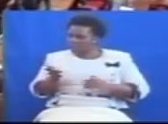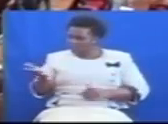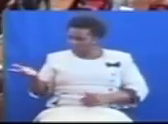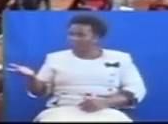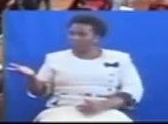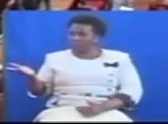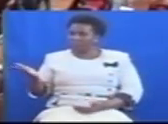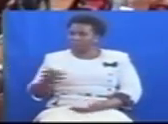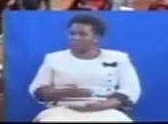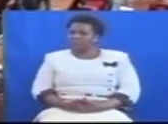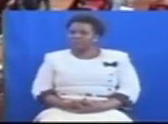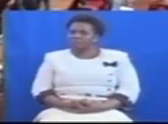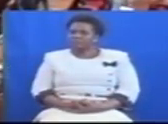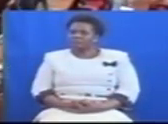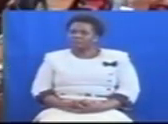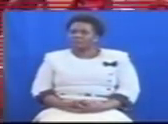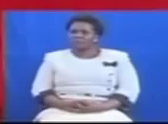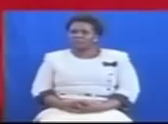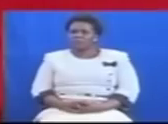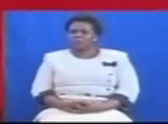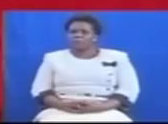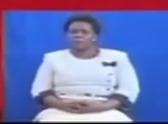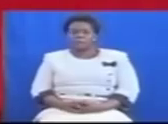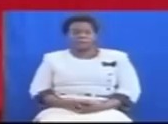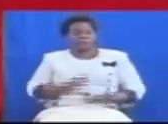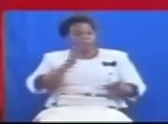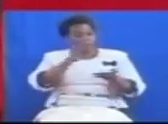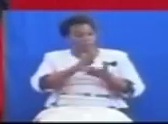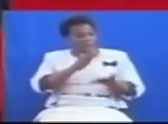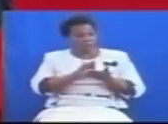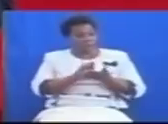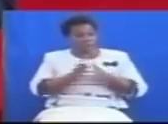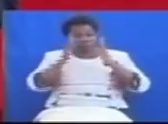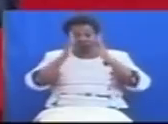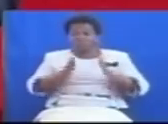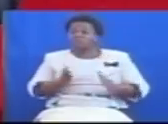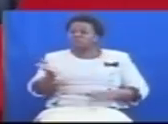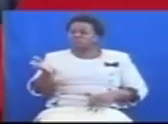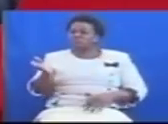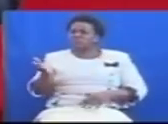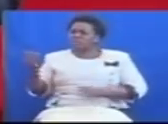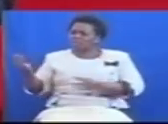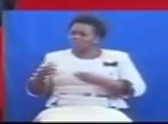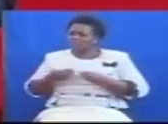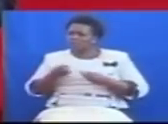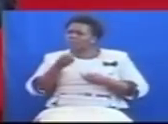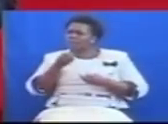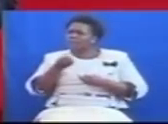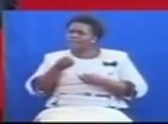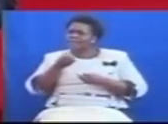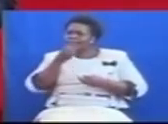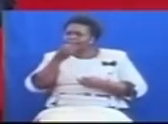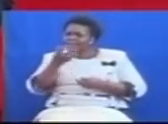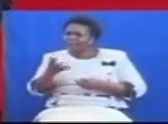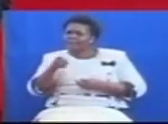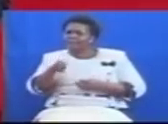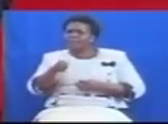kama ifuatavyo. Mheshimiwa Naibu Spika, ni kweli Mheshimiwa Kafumu ameshatoa taarifa hii katika Ofisi ya TAMISEMI,